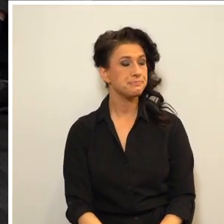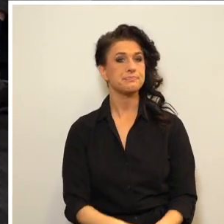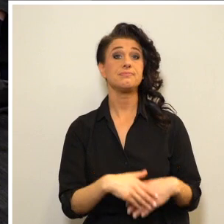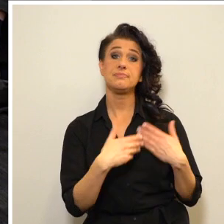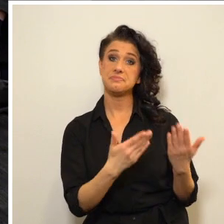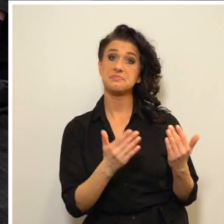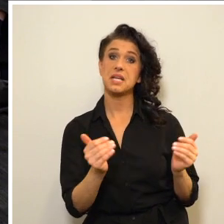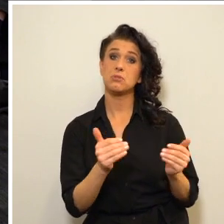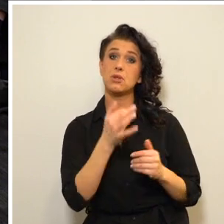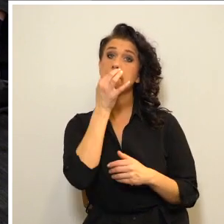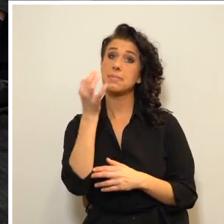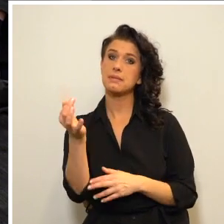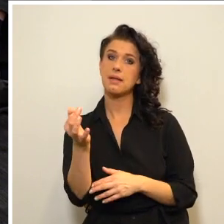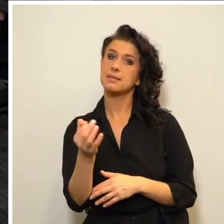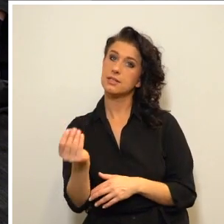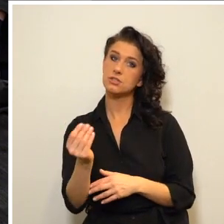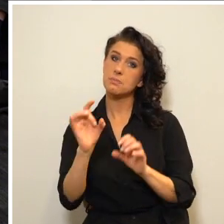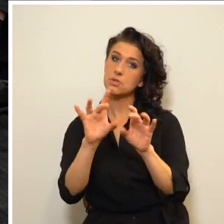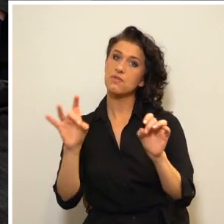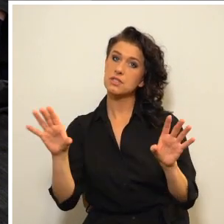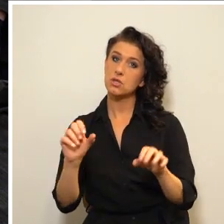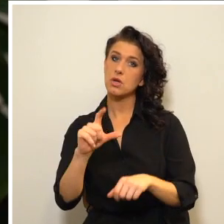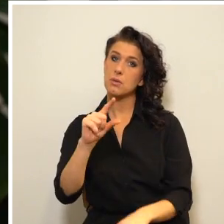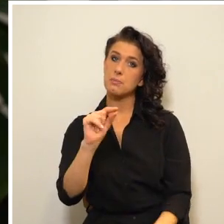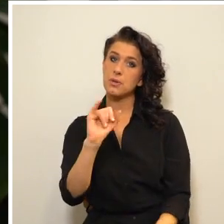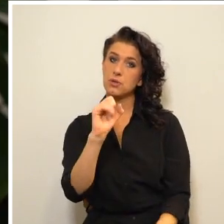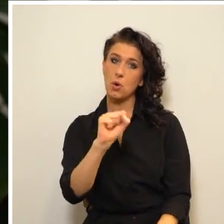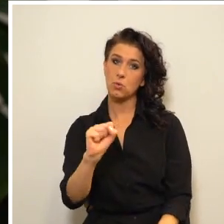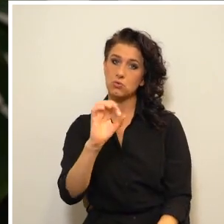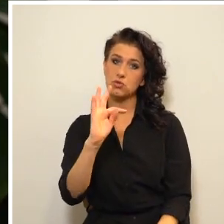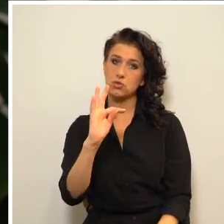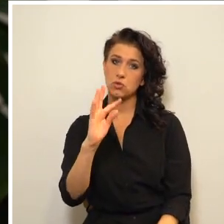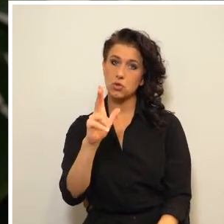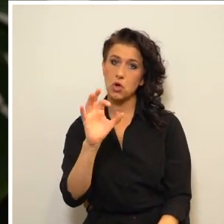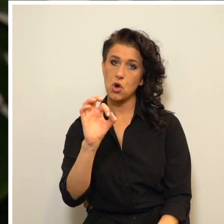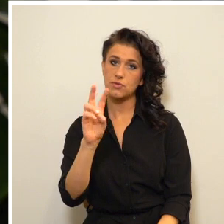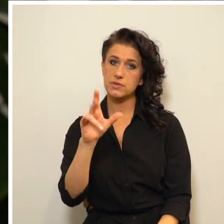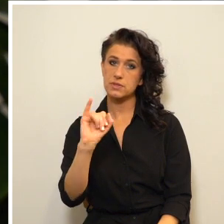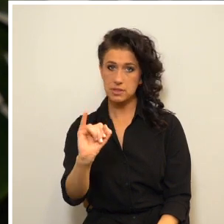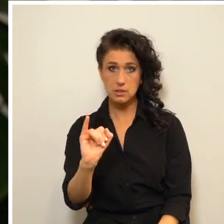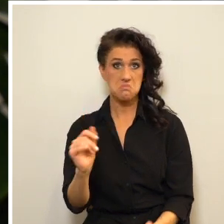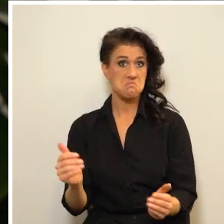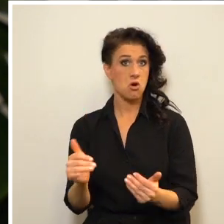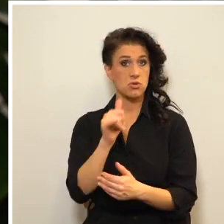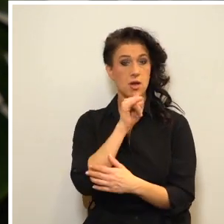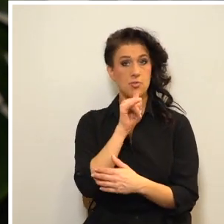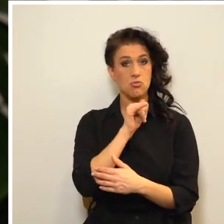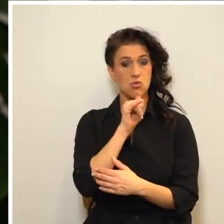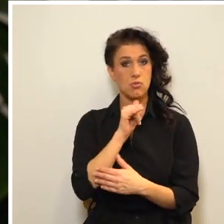przekieruje to pytanie do profesora Piątkowskiego Czy możemy spróbować